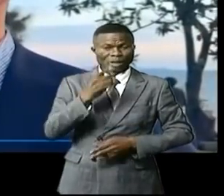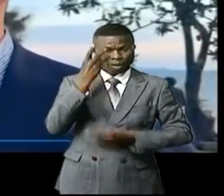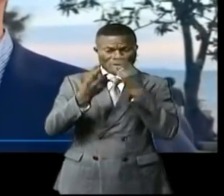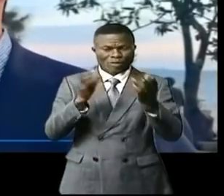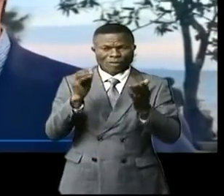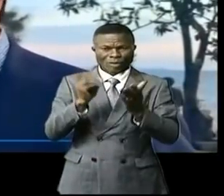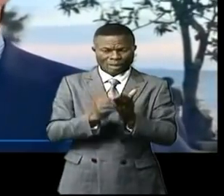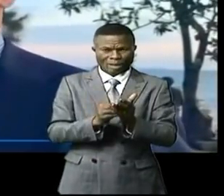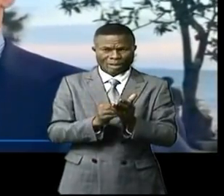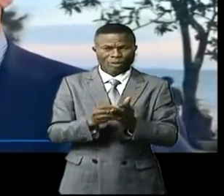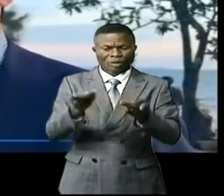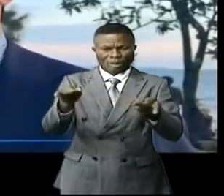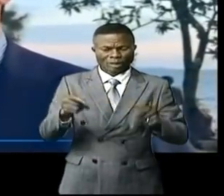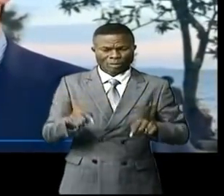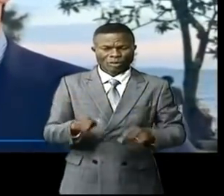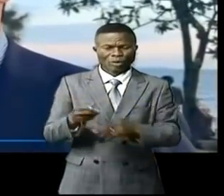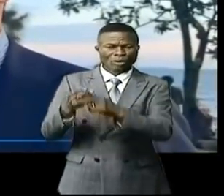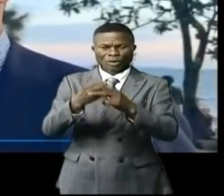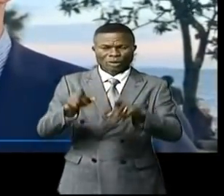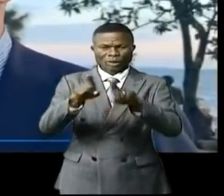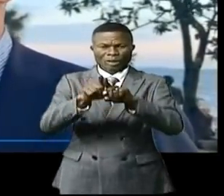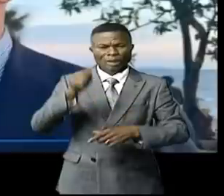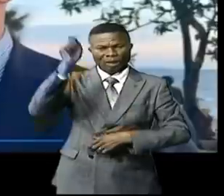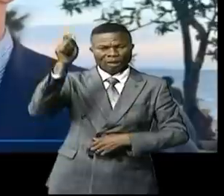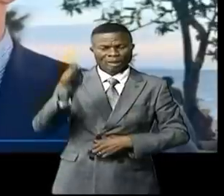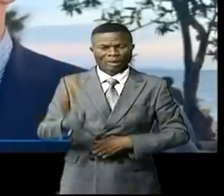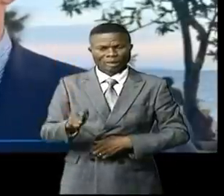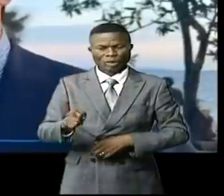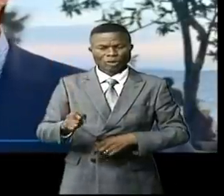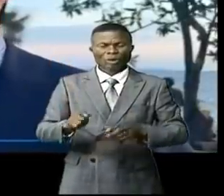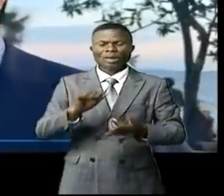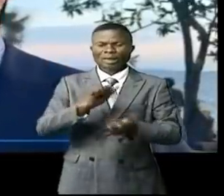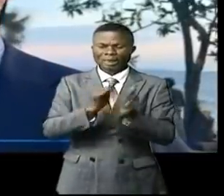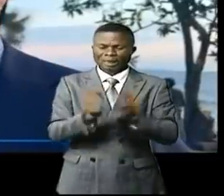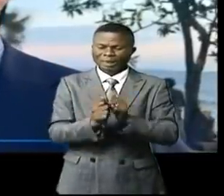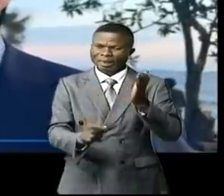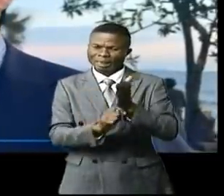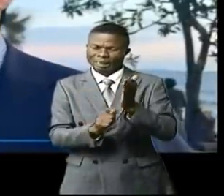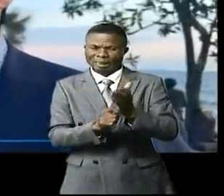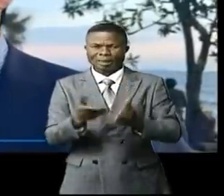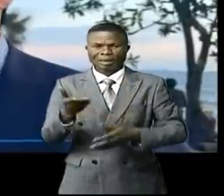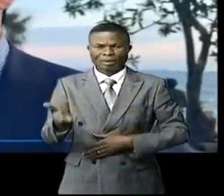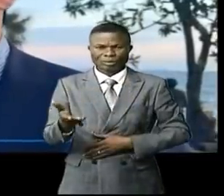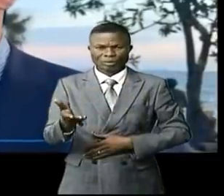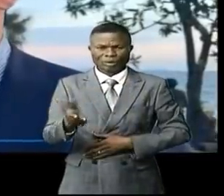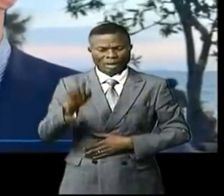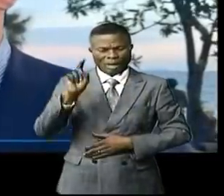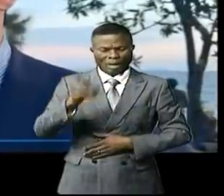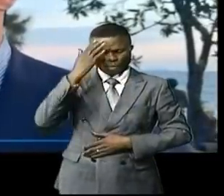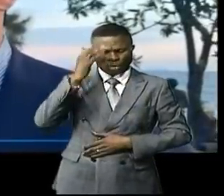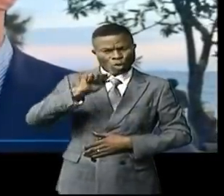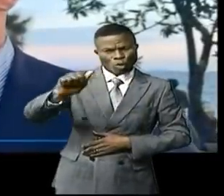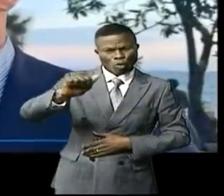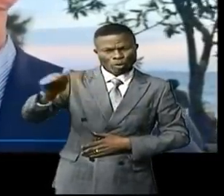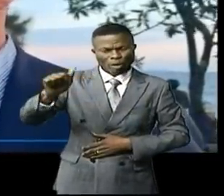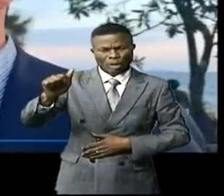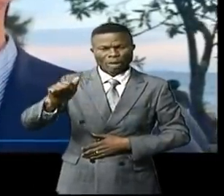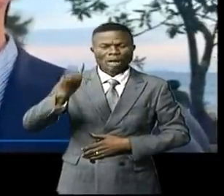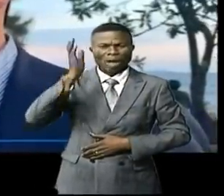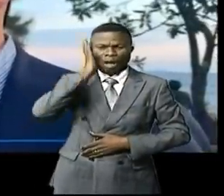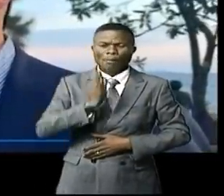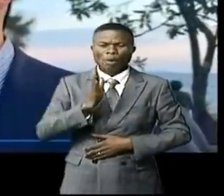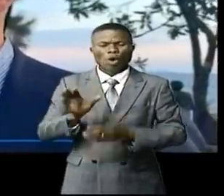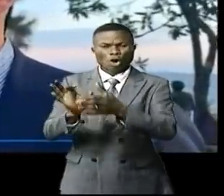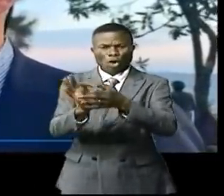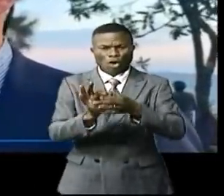raisons sécuritaires, militaires, d'un ordre un peu plus stratégique pour le pays, et a voulu s'assurer en fait de la bonne collaboration